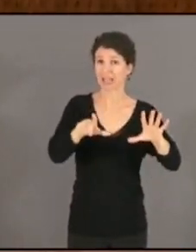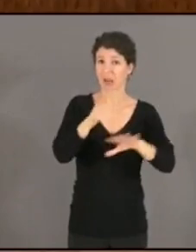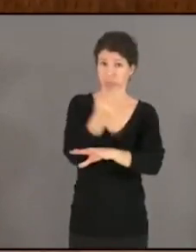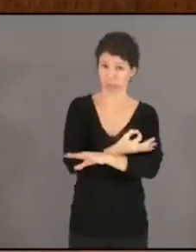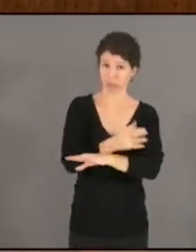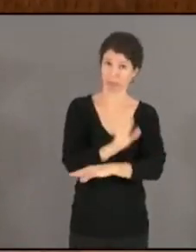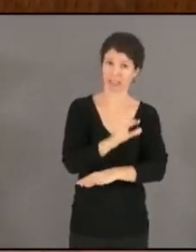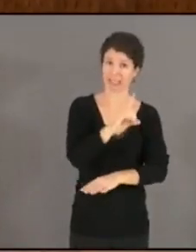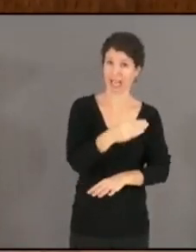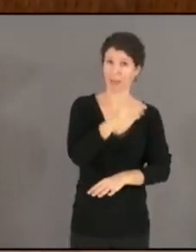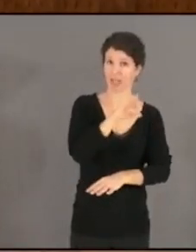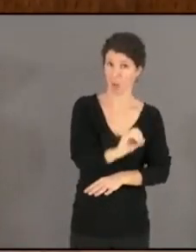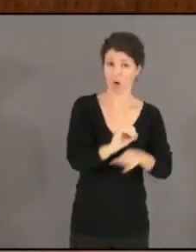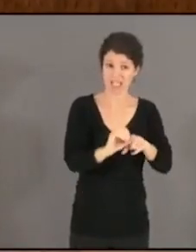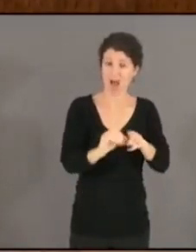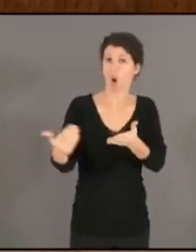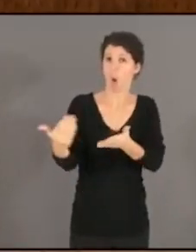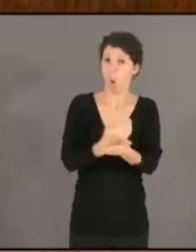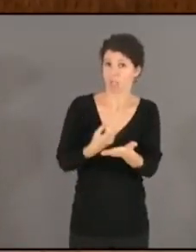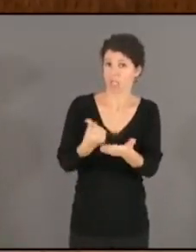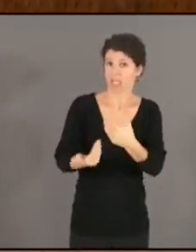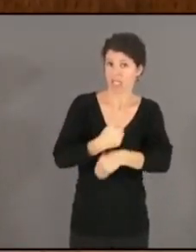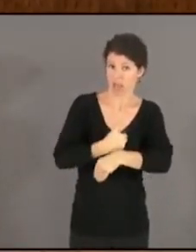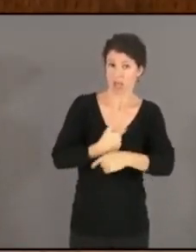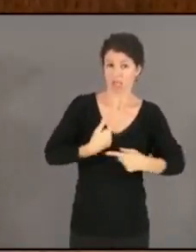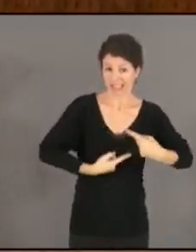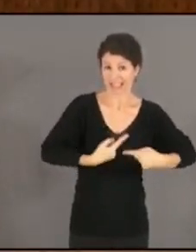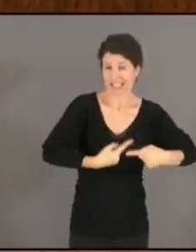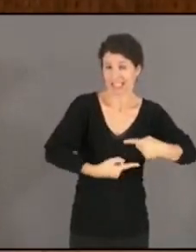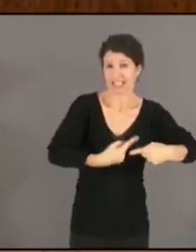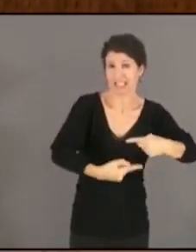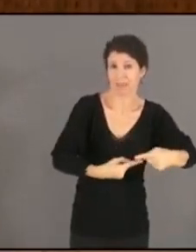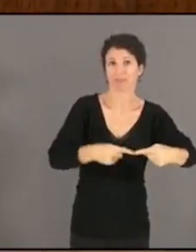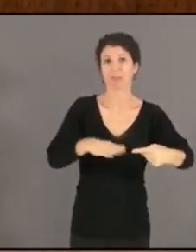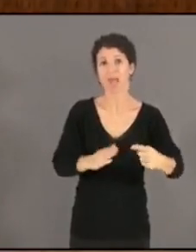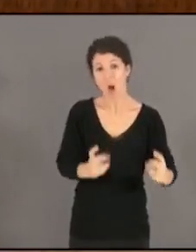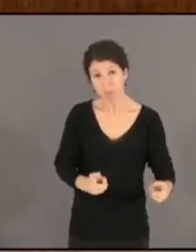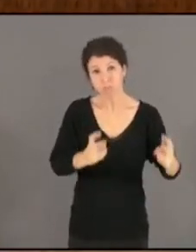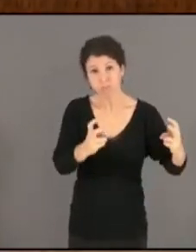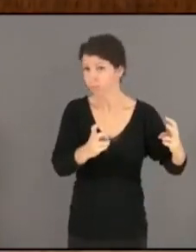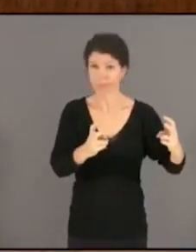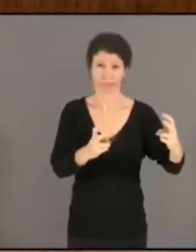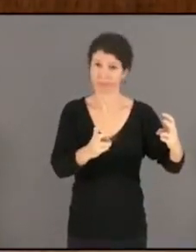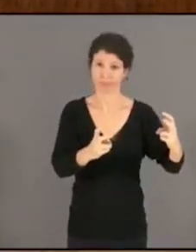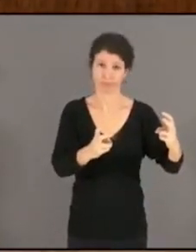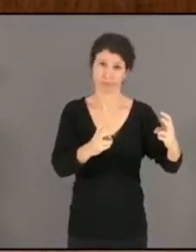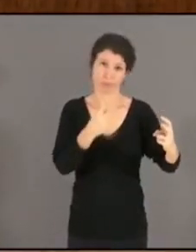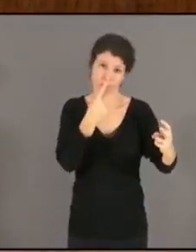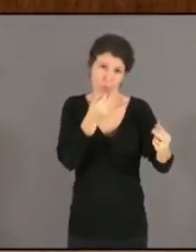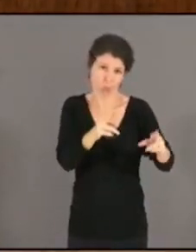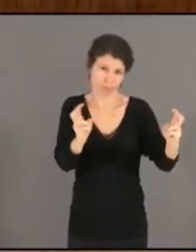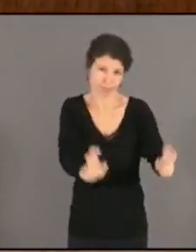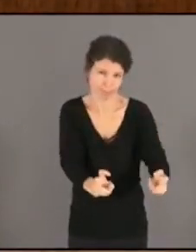Ce sont des recettes cycliques dont on ne peut prévoir une forte augmentation et a fortiori une baisse. En page 13, on peut